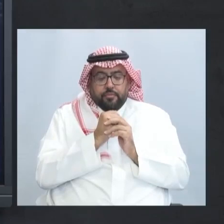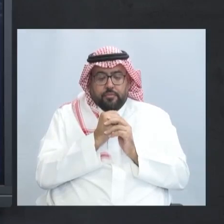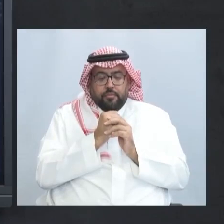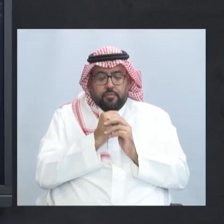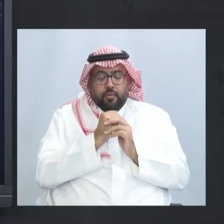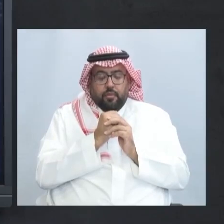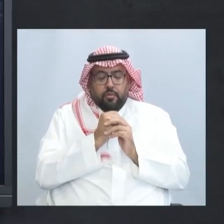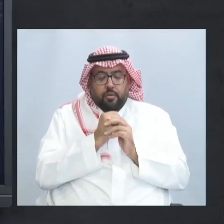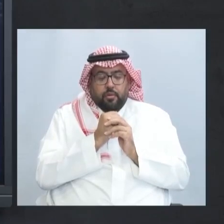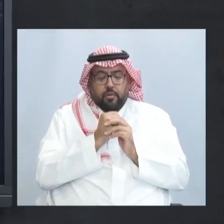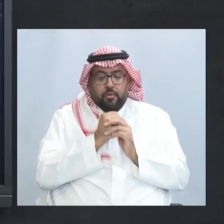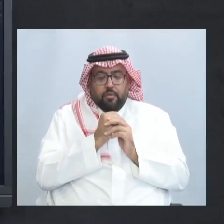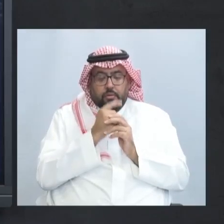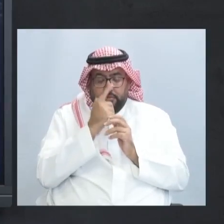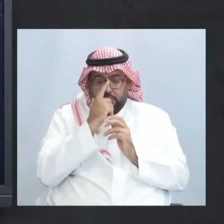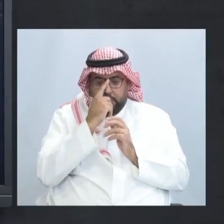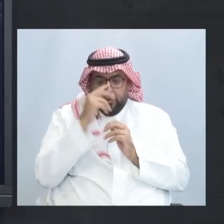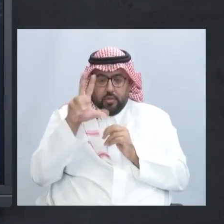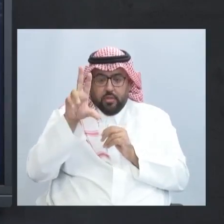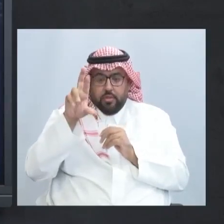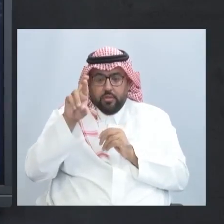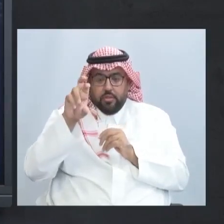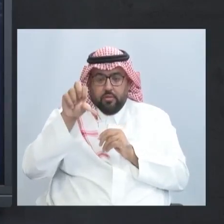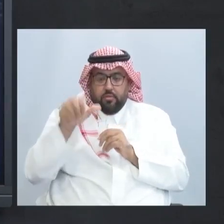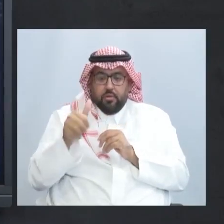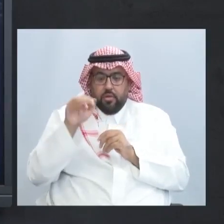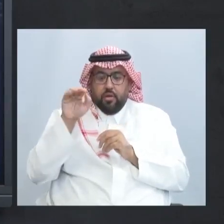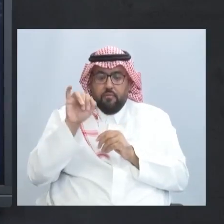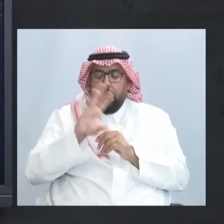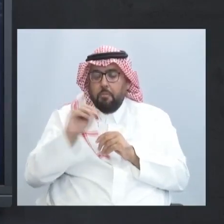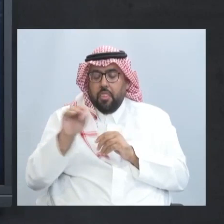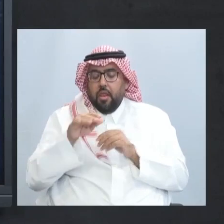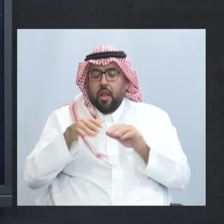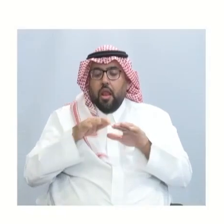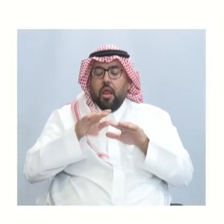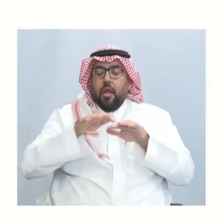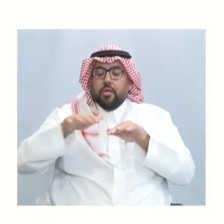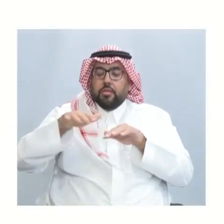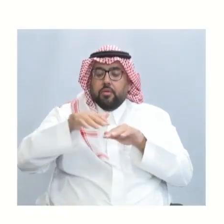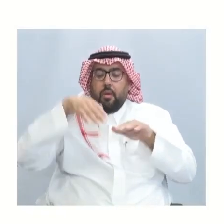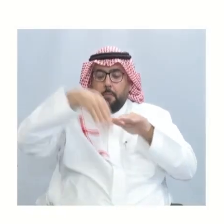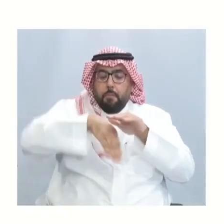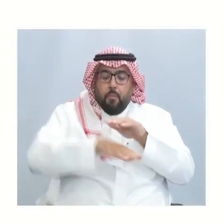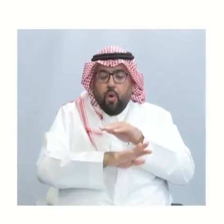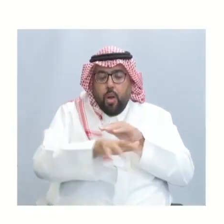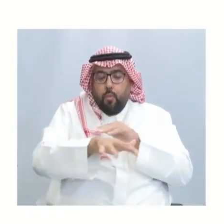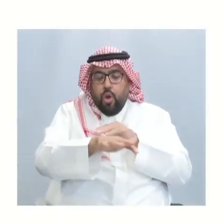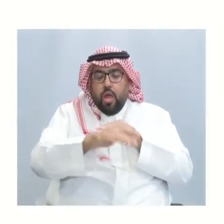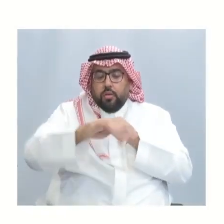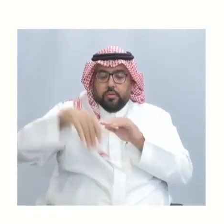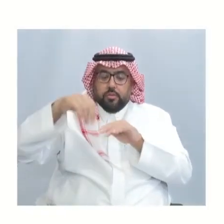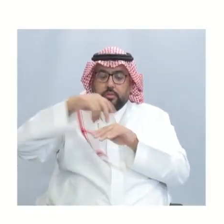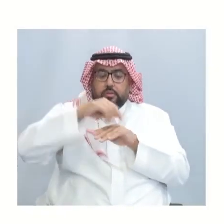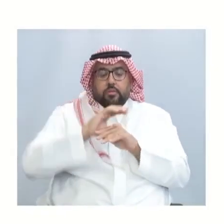في اليابسه الزواحف كالبر مائيات هي مخلوقات متغيره درجه الحراره لا يمكنها توليد حراره